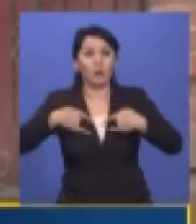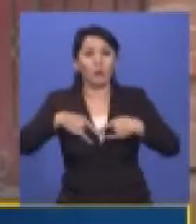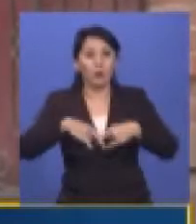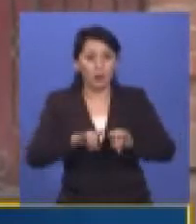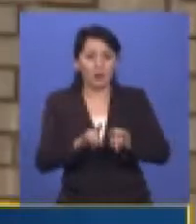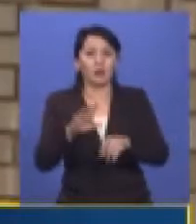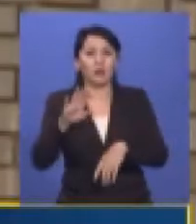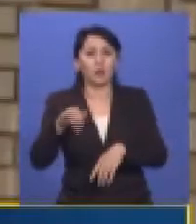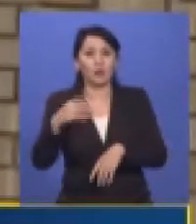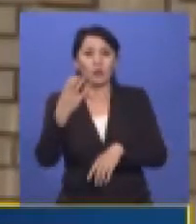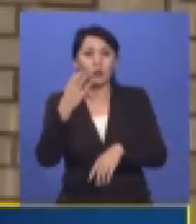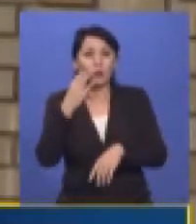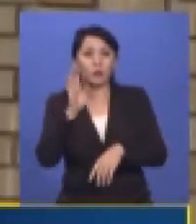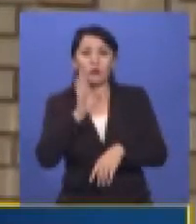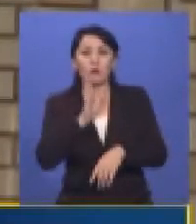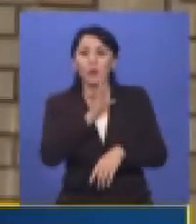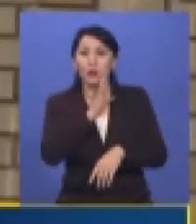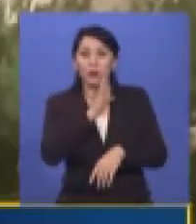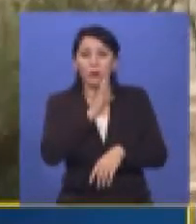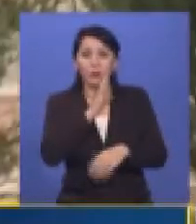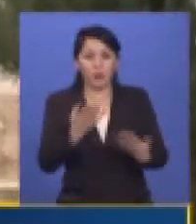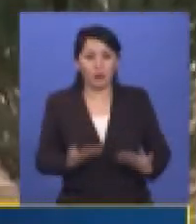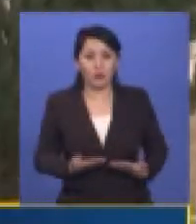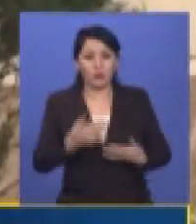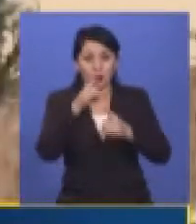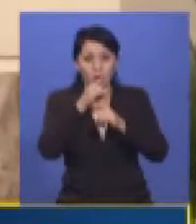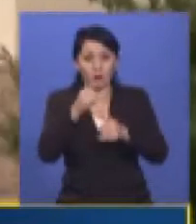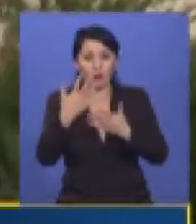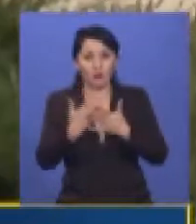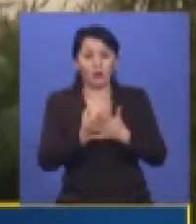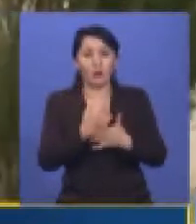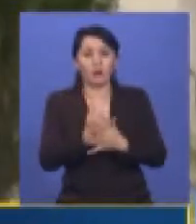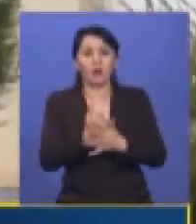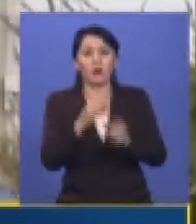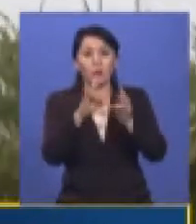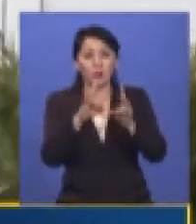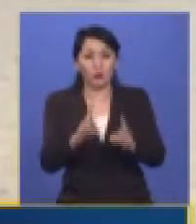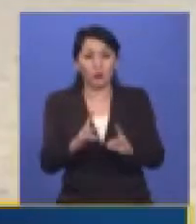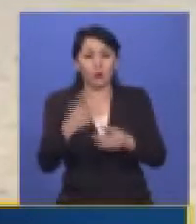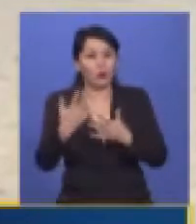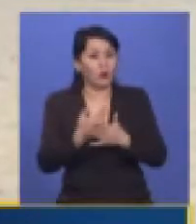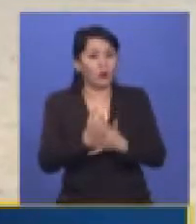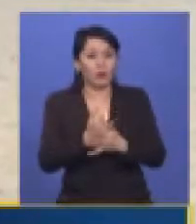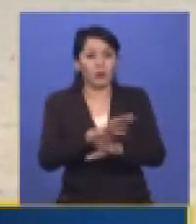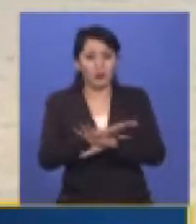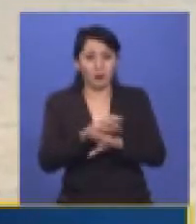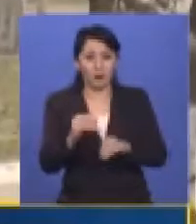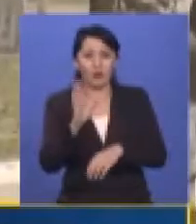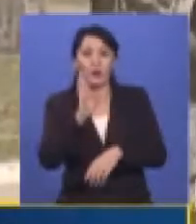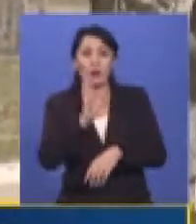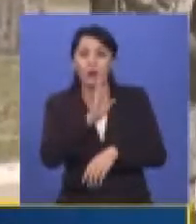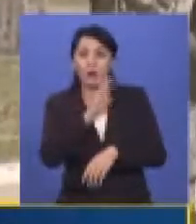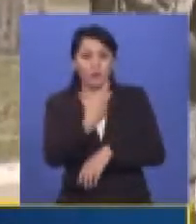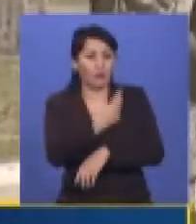қарамастан, босанғаннан кейінгі кезеңде жүкті елдің өмірін өкпенің жаппай зақымдануына байланысты құтқару мүмкін